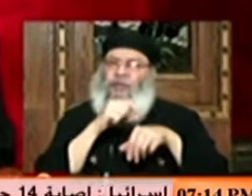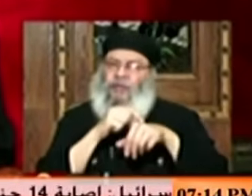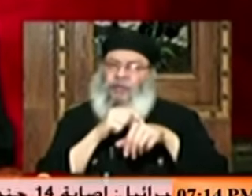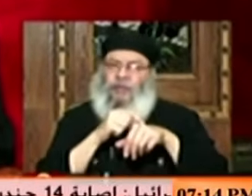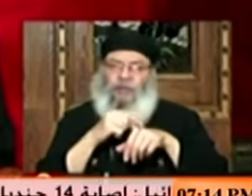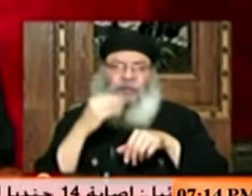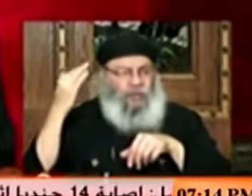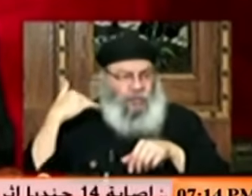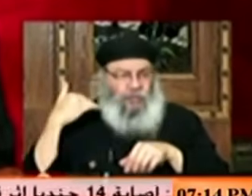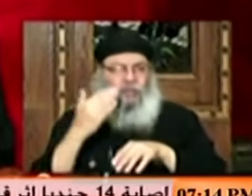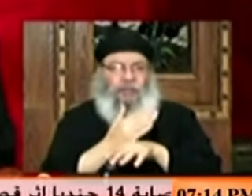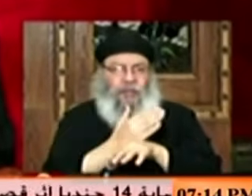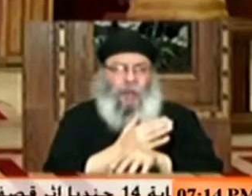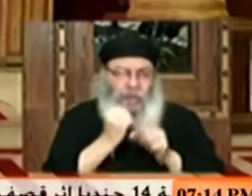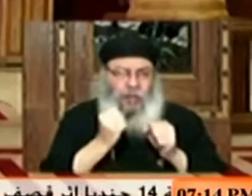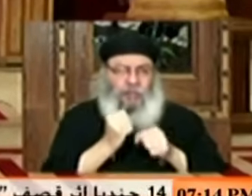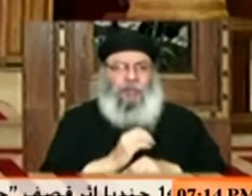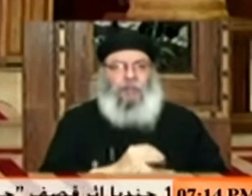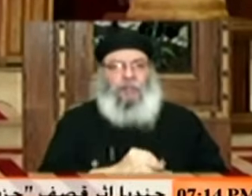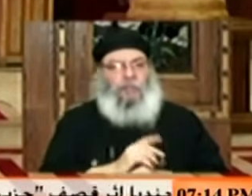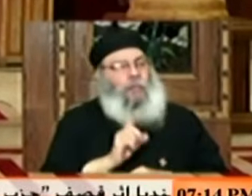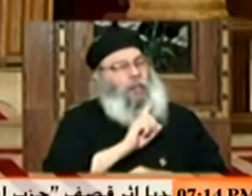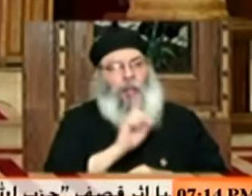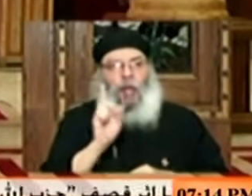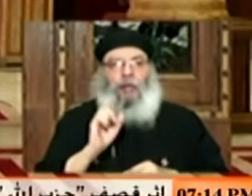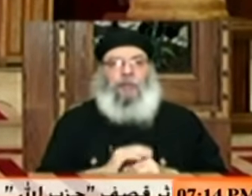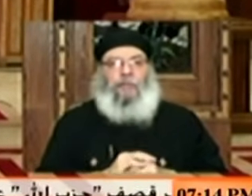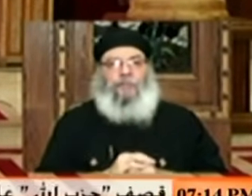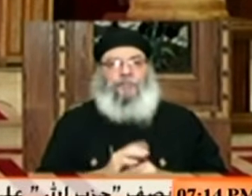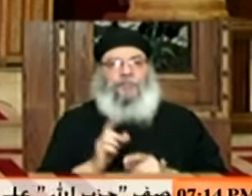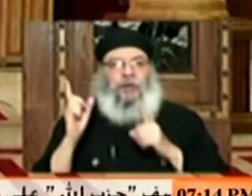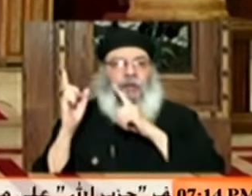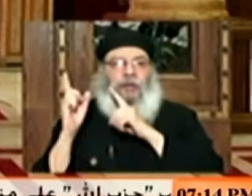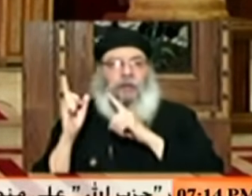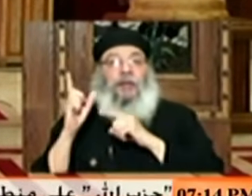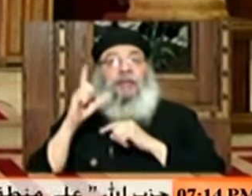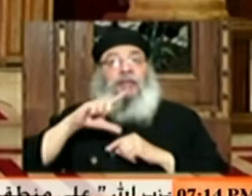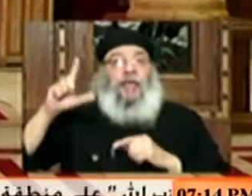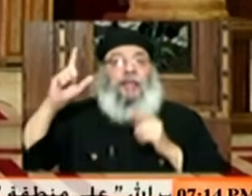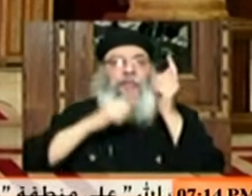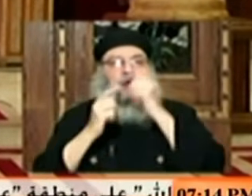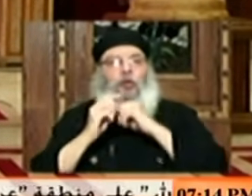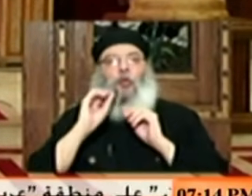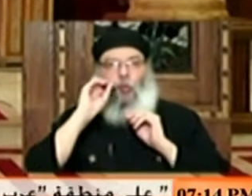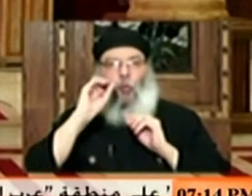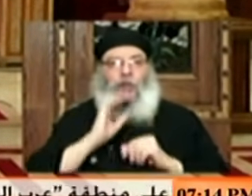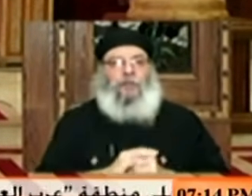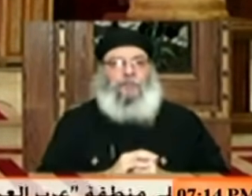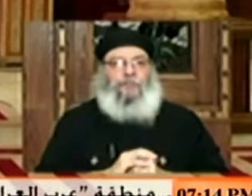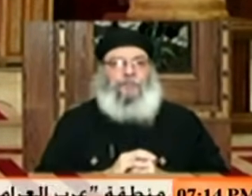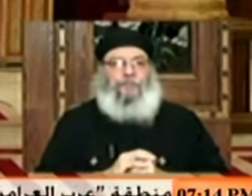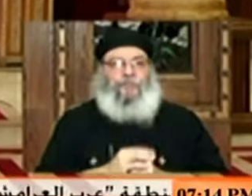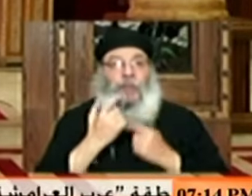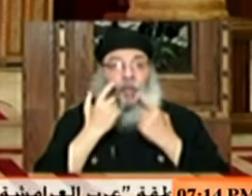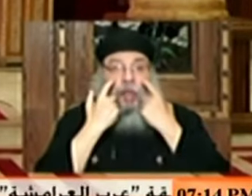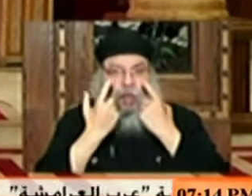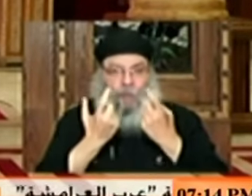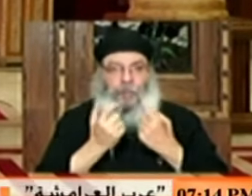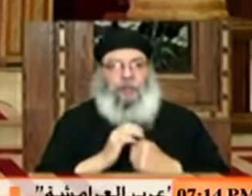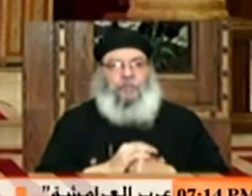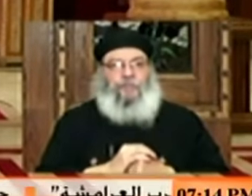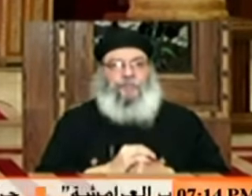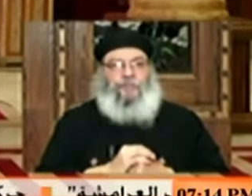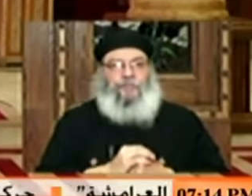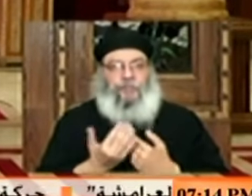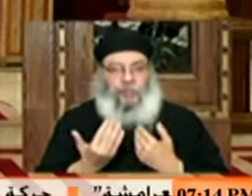المريضه لا ربنا بقى يرد السيد المسيح يرد عليه ويقول له ايه خدوا بالكم من